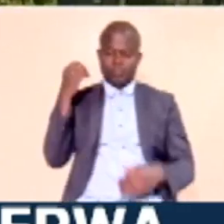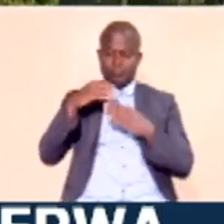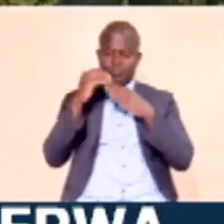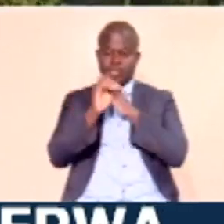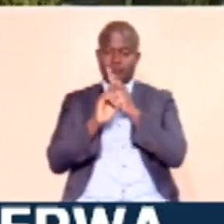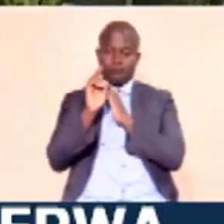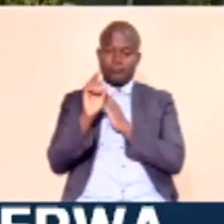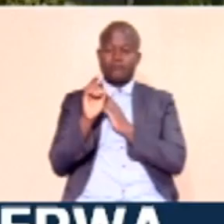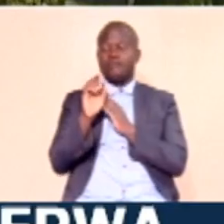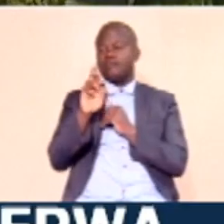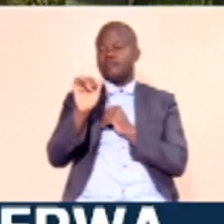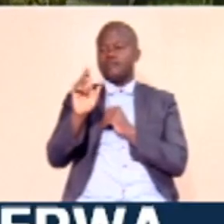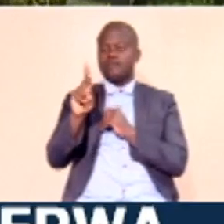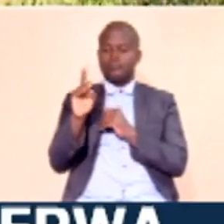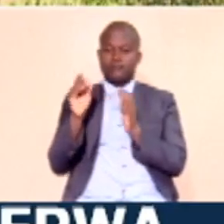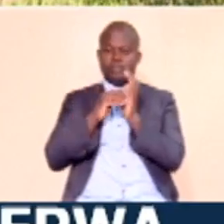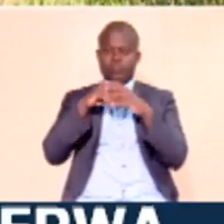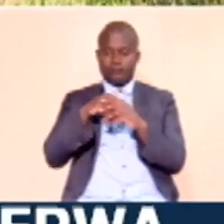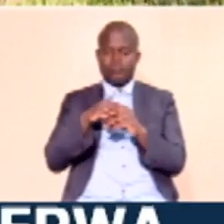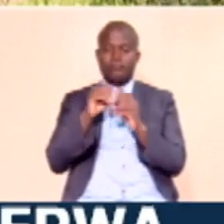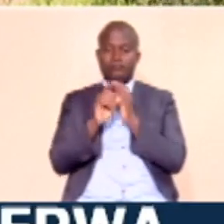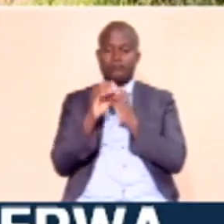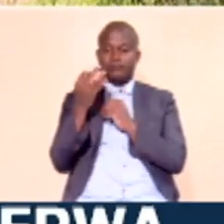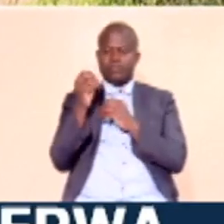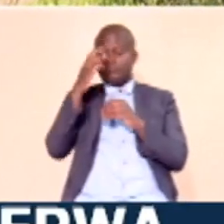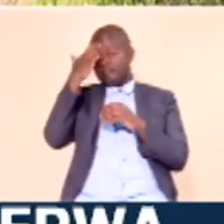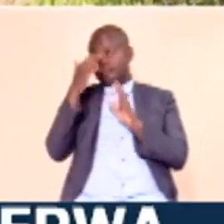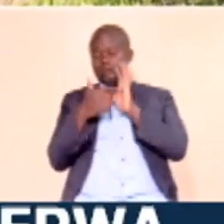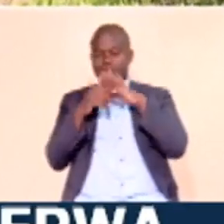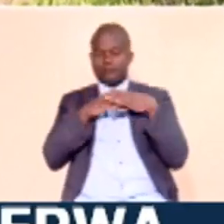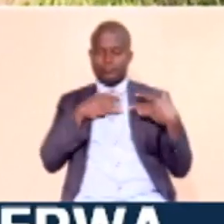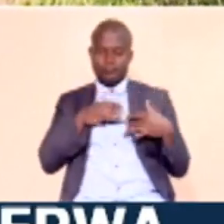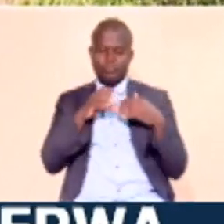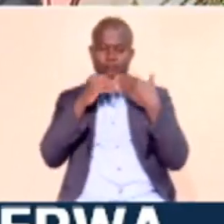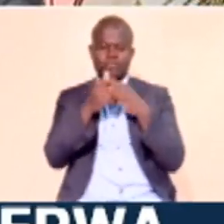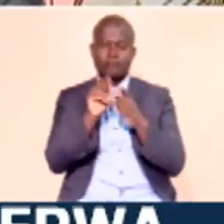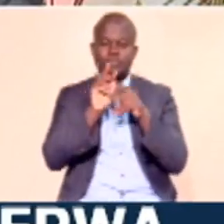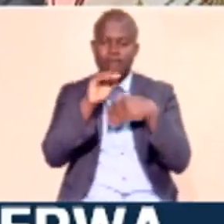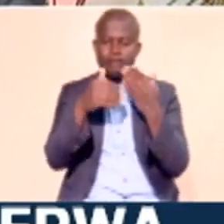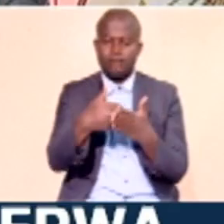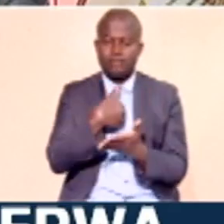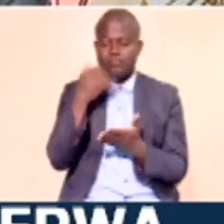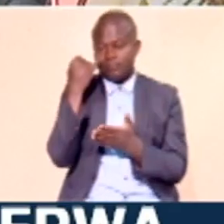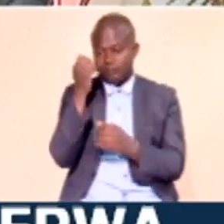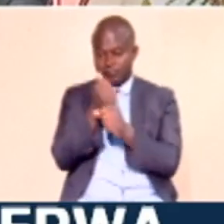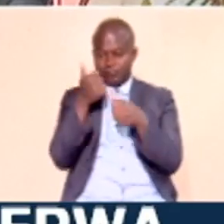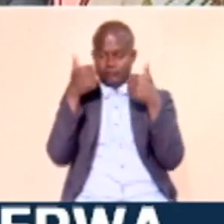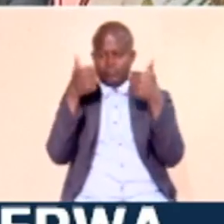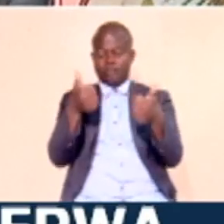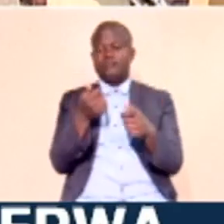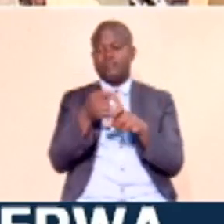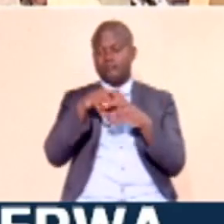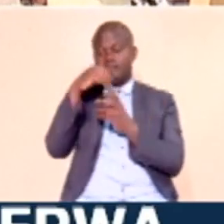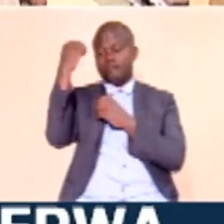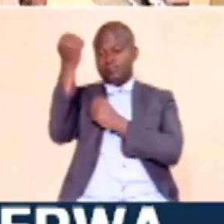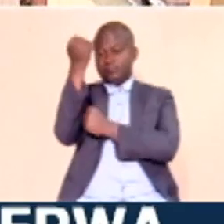cy'imyaka 10 akanaza ku isonga mu turere 30 mihigo y'uturere, aribuka amarangamutima ubuyobozi n'abaturage bagira igihe bakoze neza babikesha